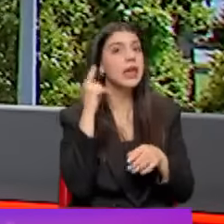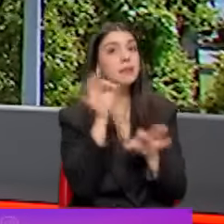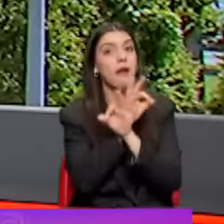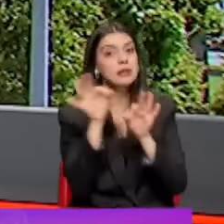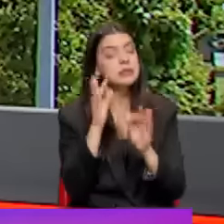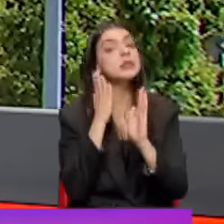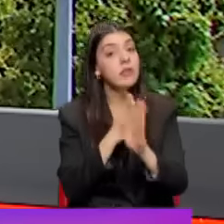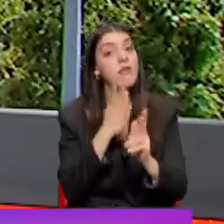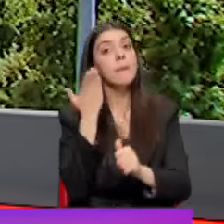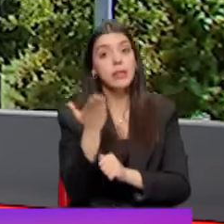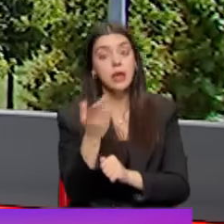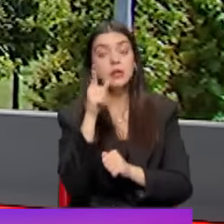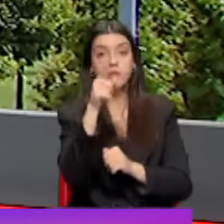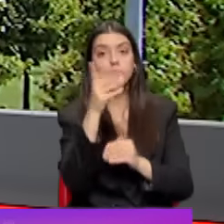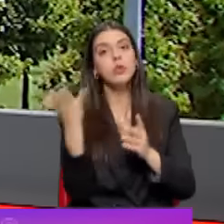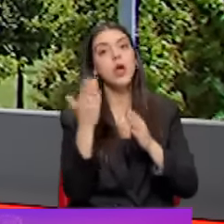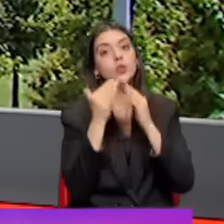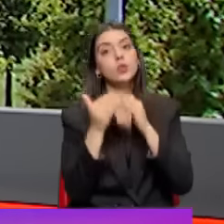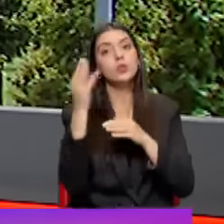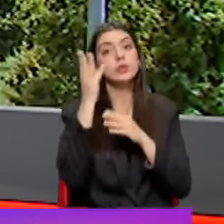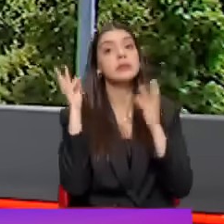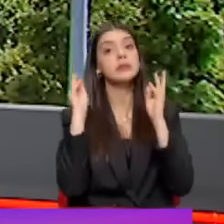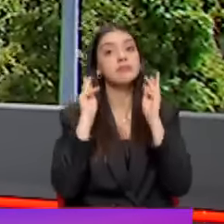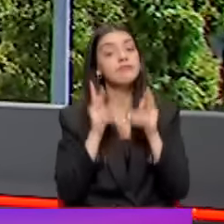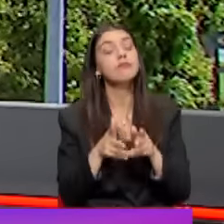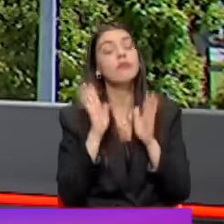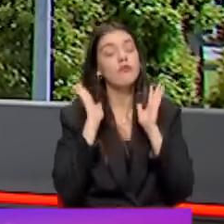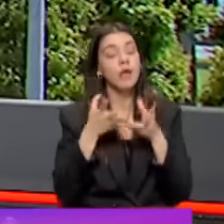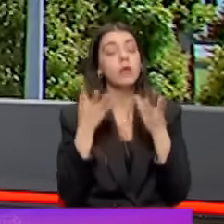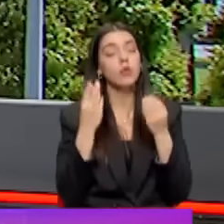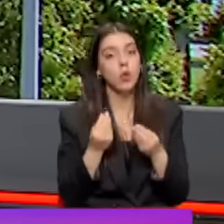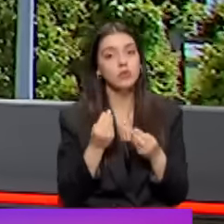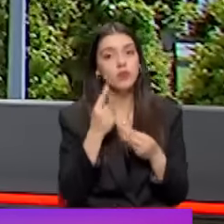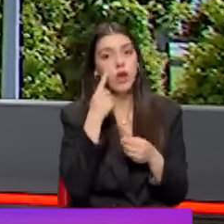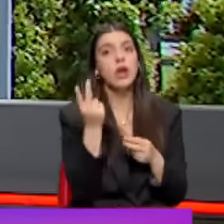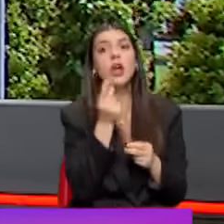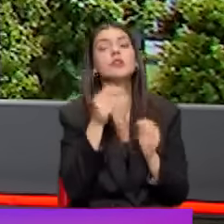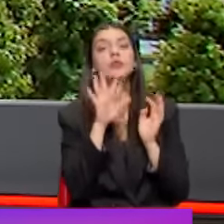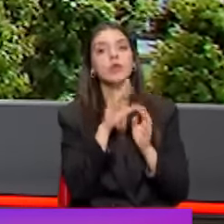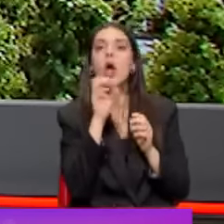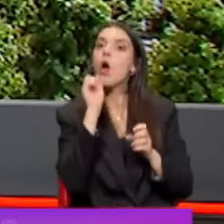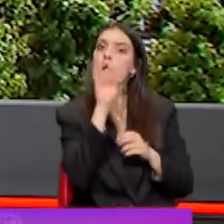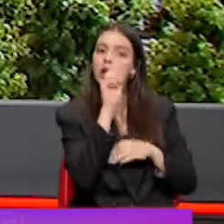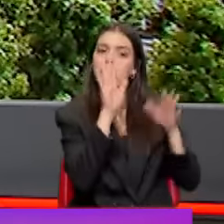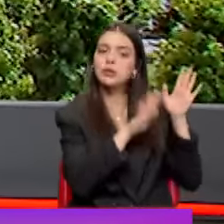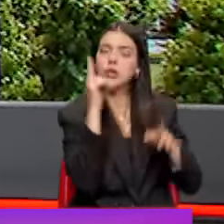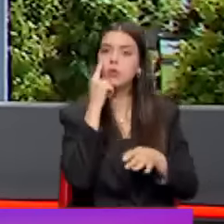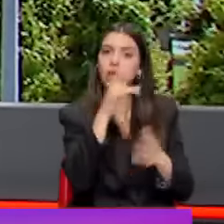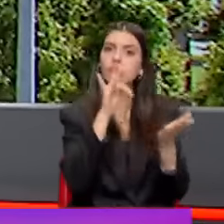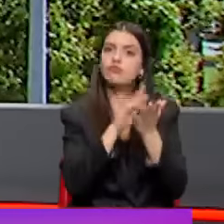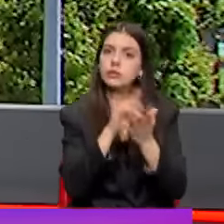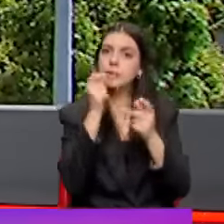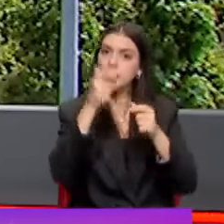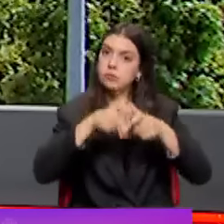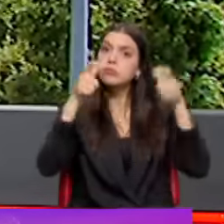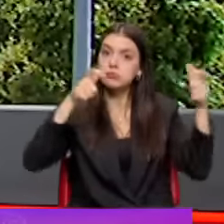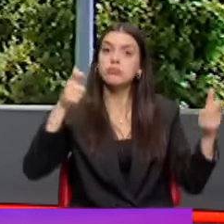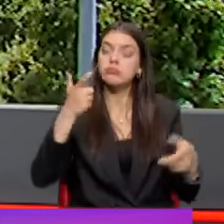ederse Bu vakaların da sayısının artması kaçınılmaz olacak öğretmene şiddete yönelik cezaları arttıralım